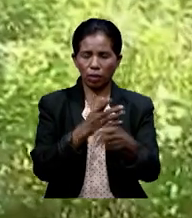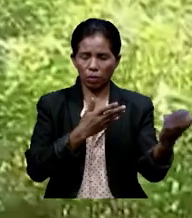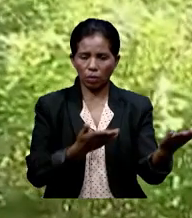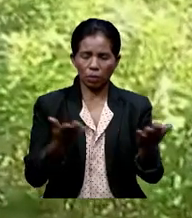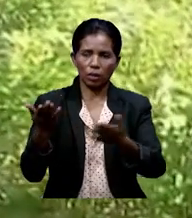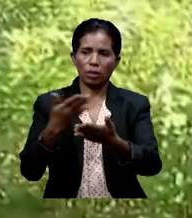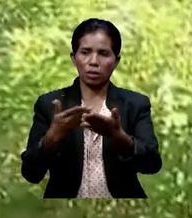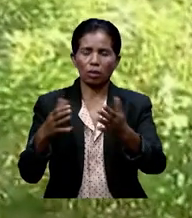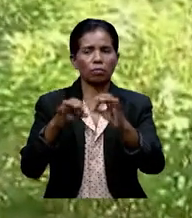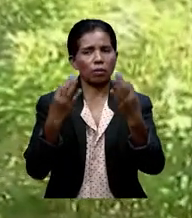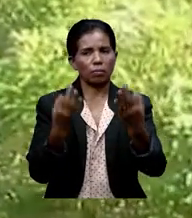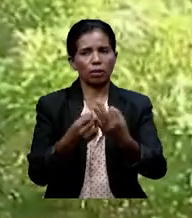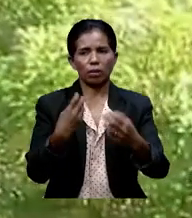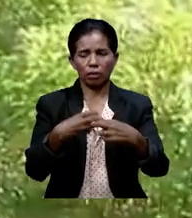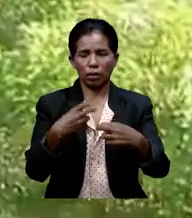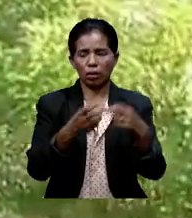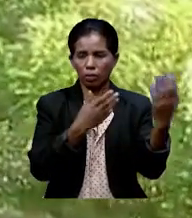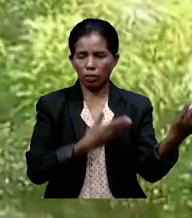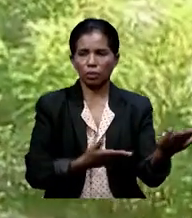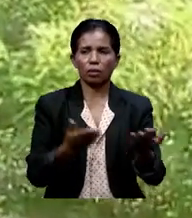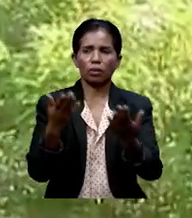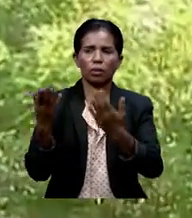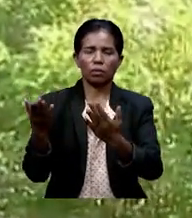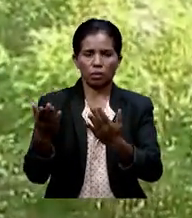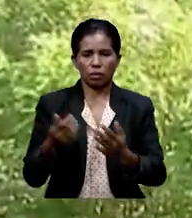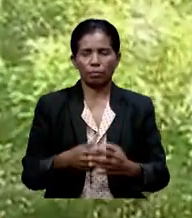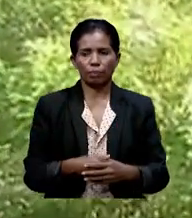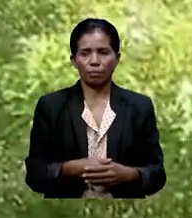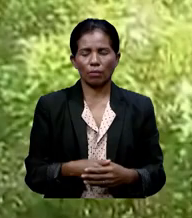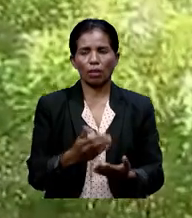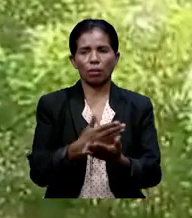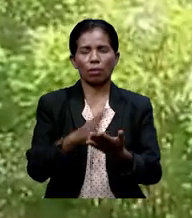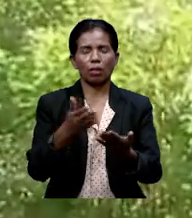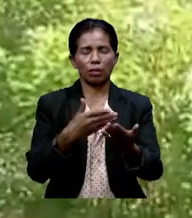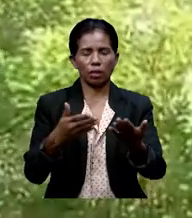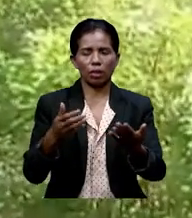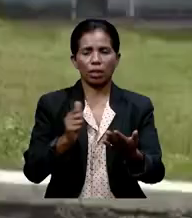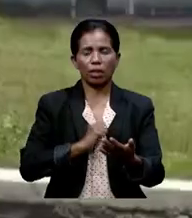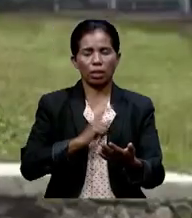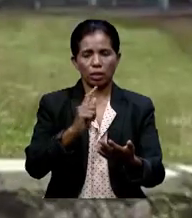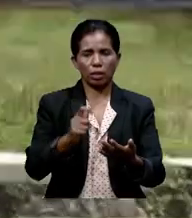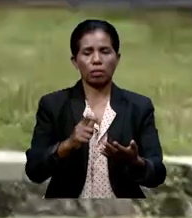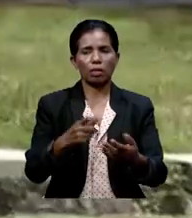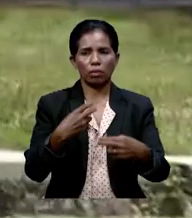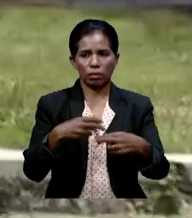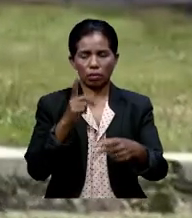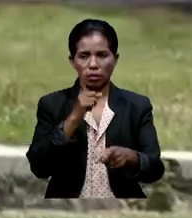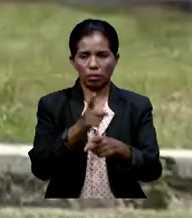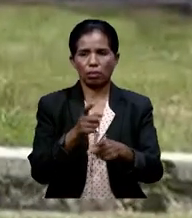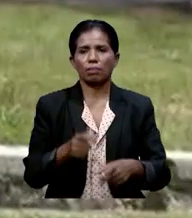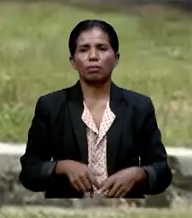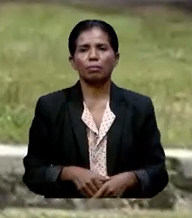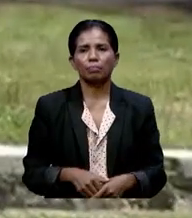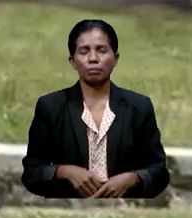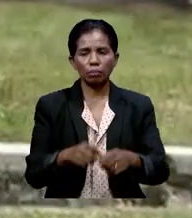mai familia rumah susah dari pente makatu atu be sosasan hai naro deta tamai masa ras kala